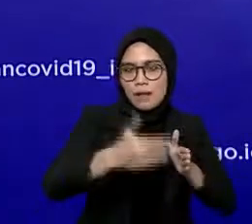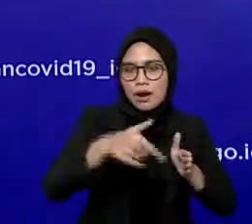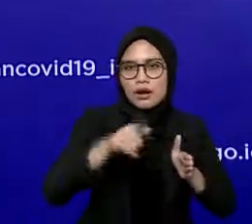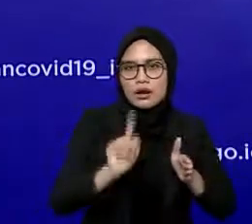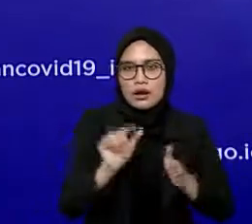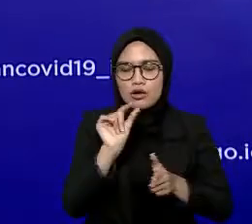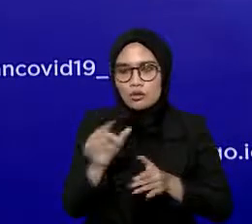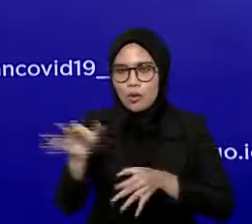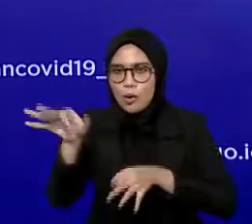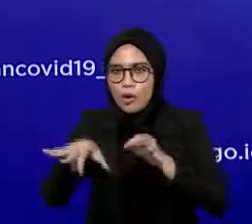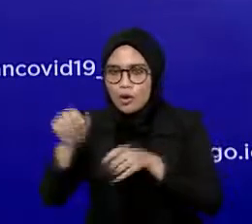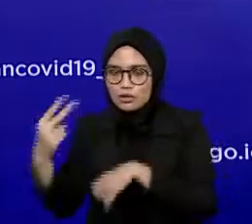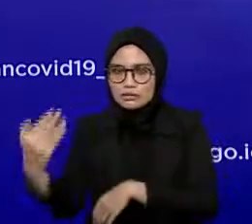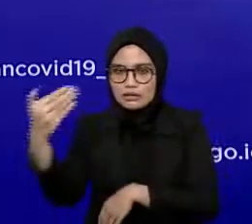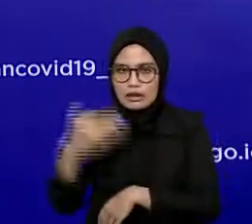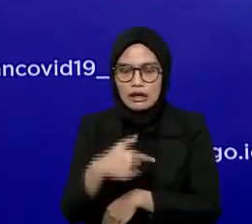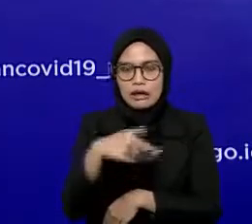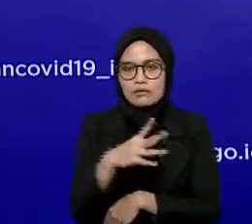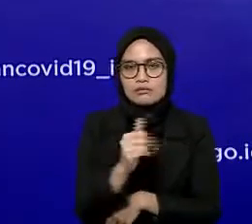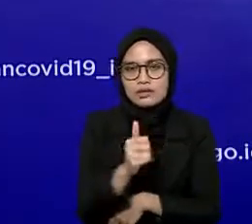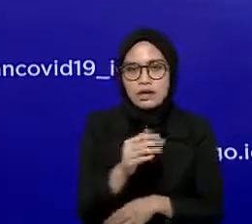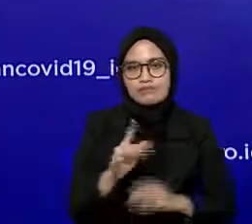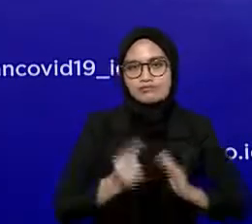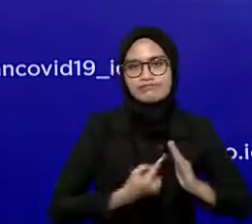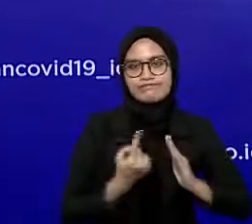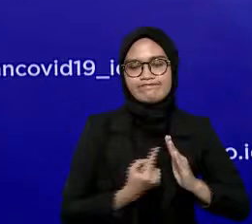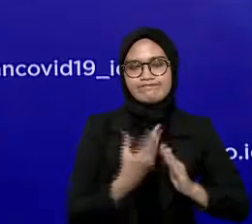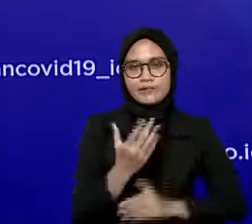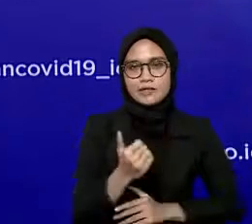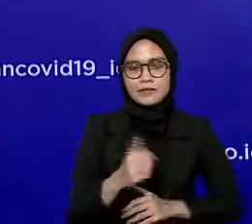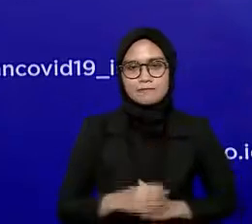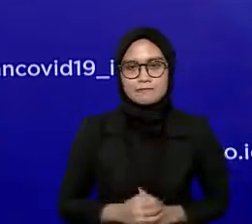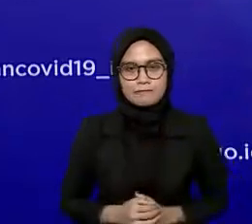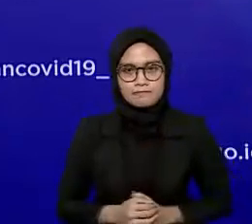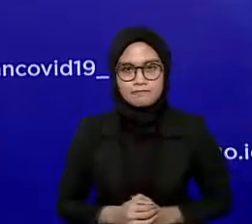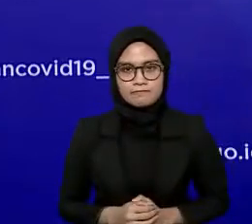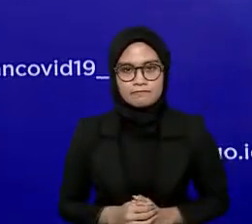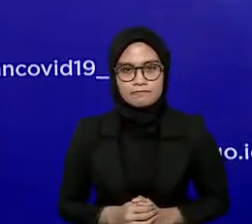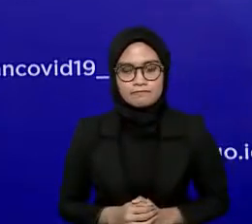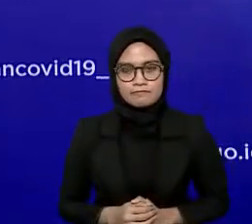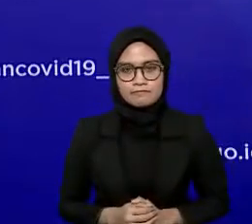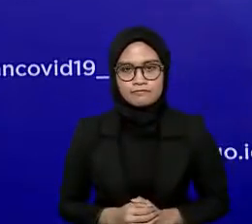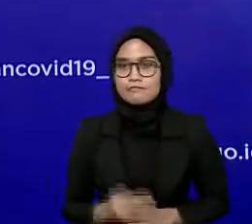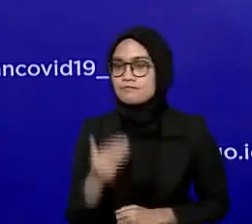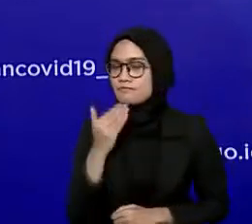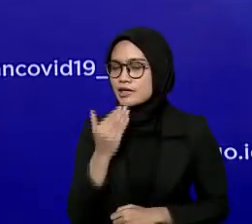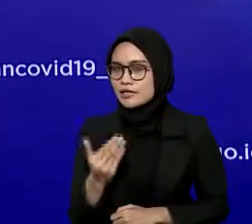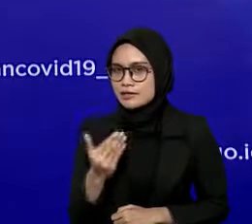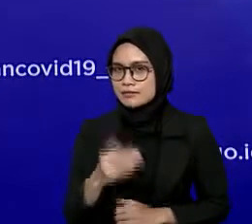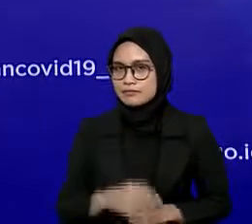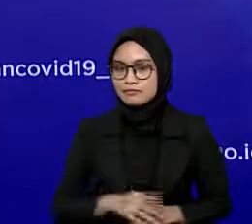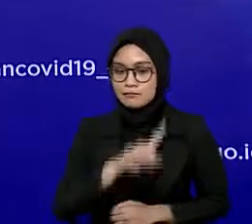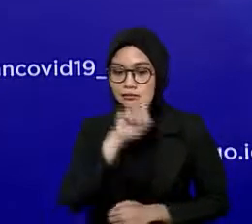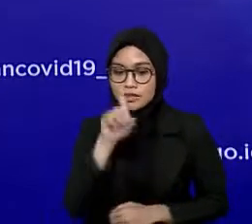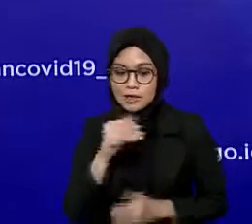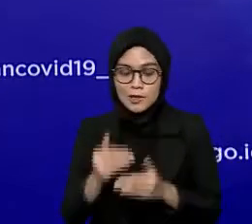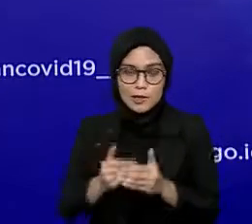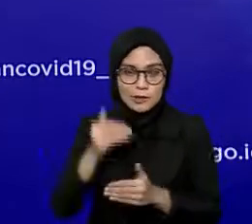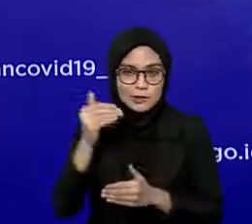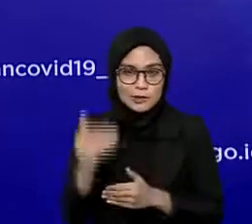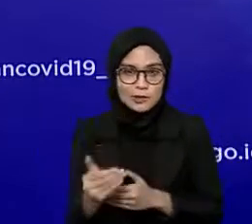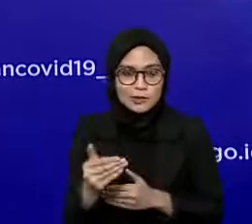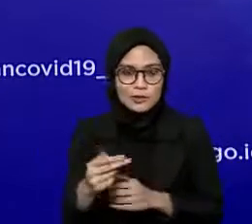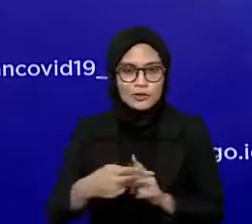tersebar secara nasional. Terima kasih Prof. Pertanyaan selanjutnya